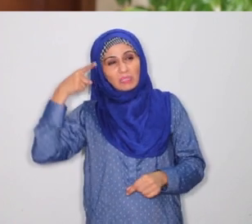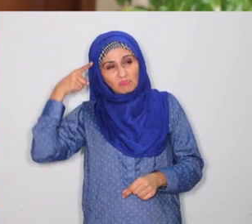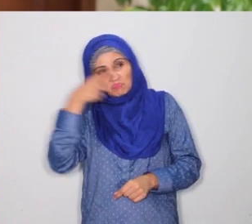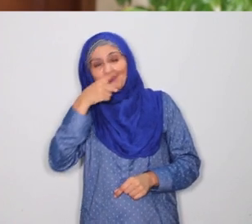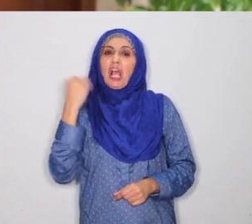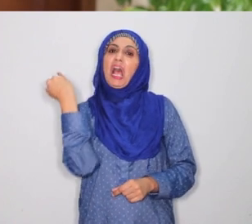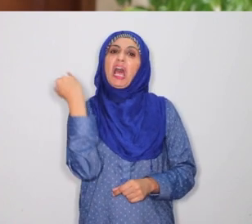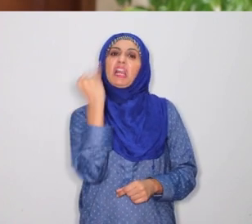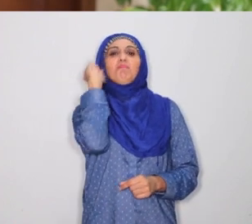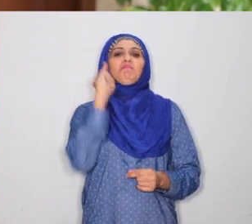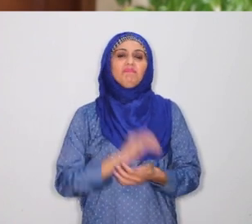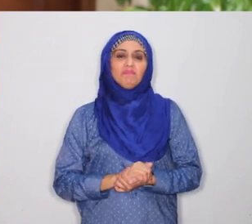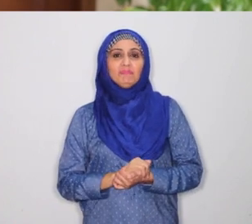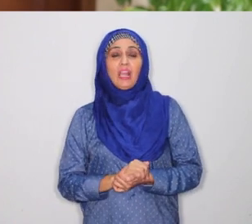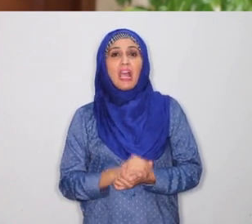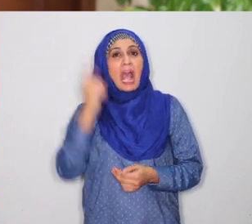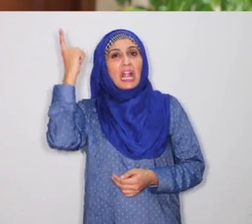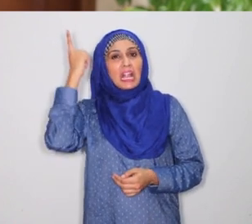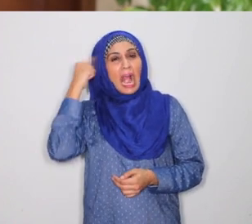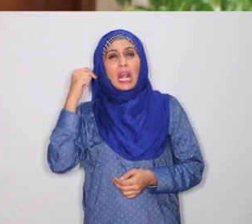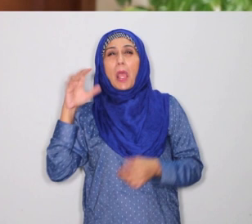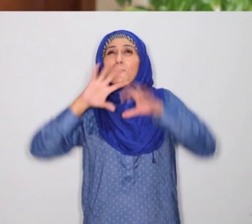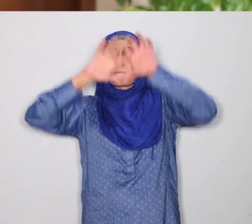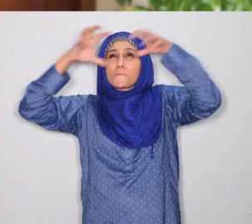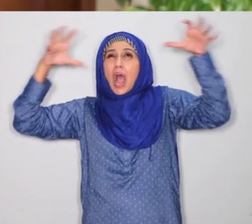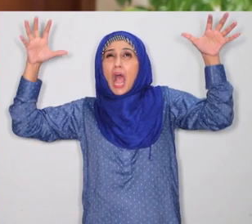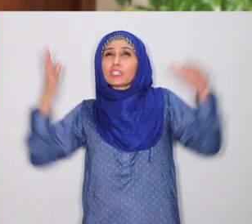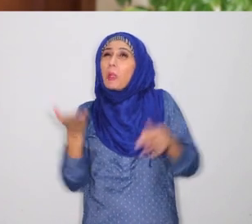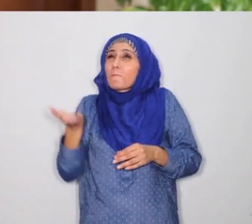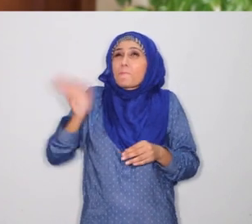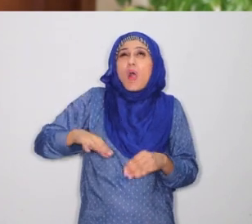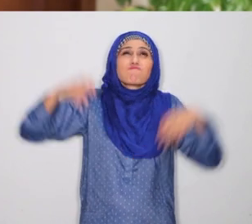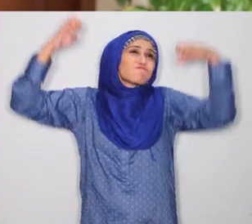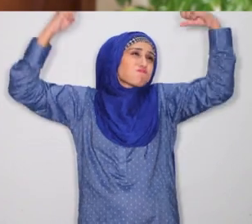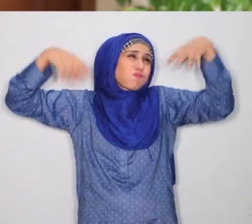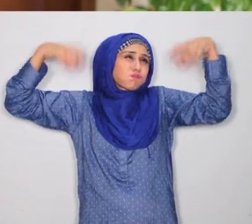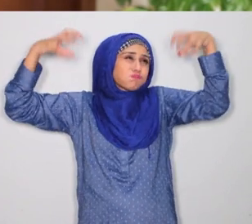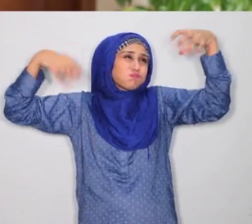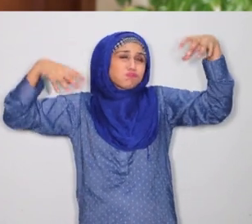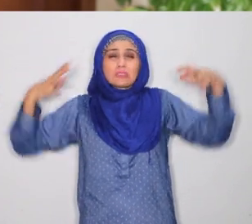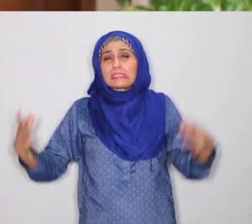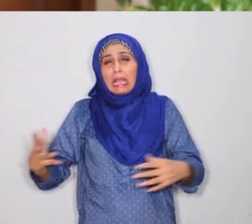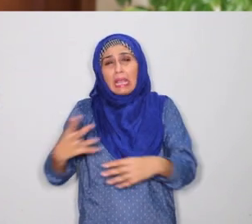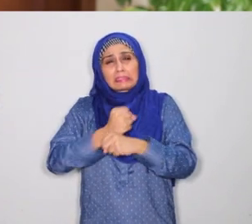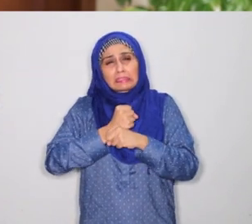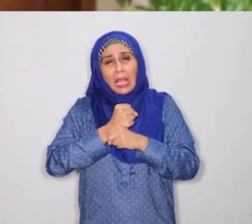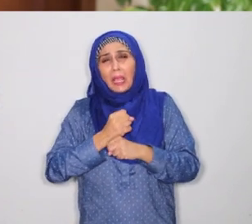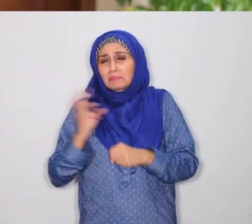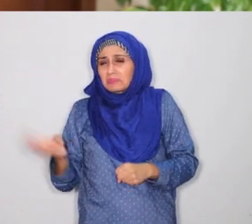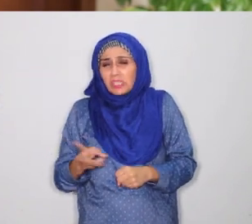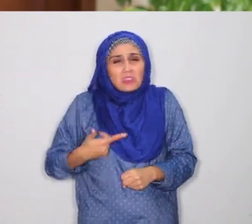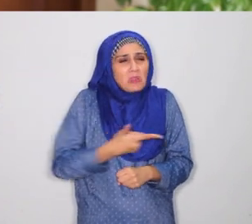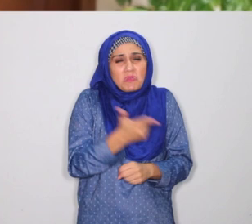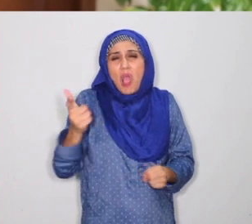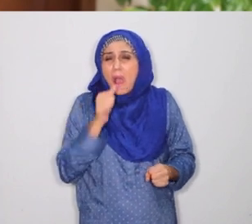है, काली घटा बनकर छा जाता है और बारिश करके सब कुछ गीला